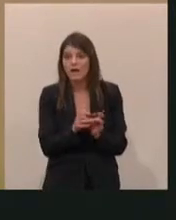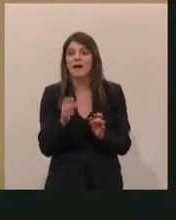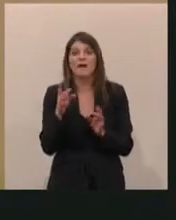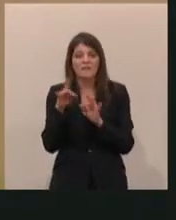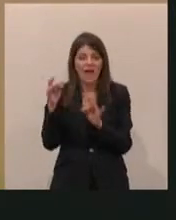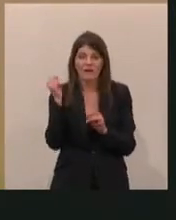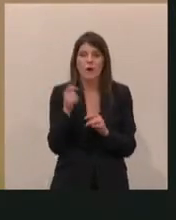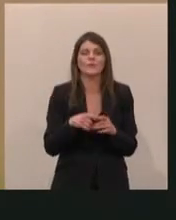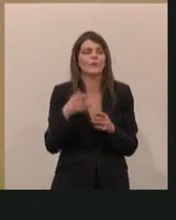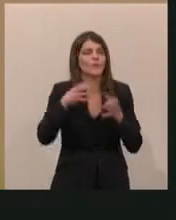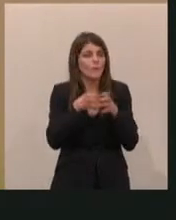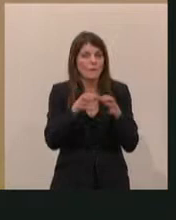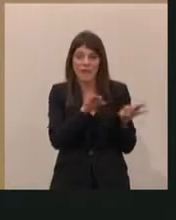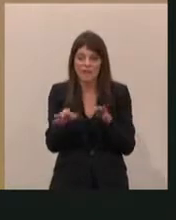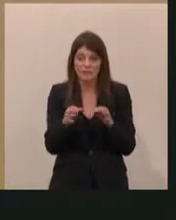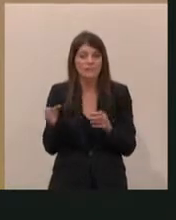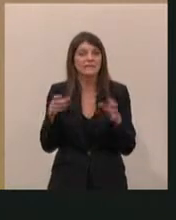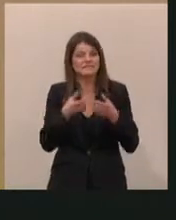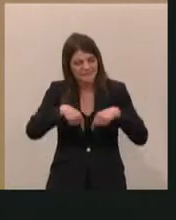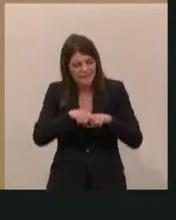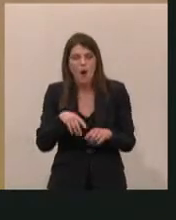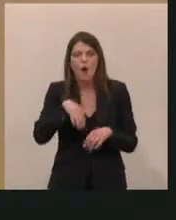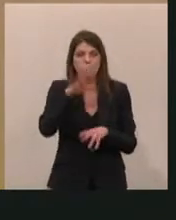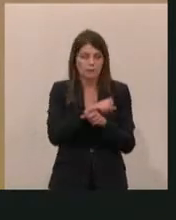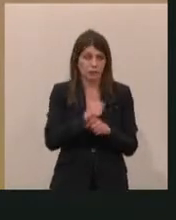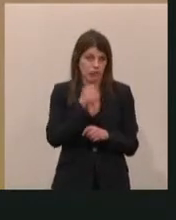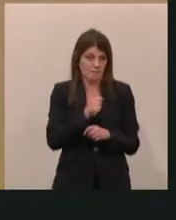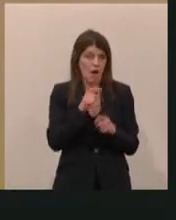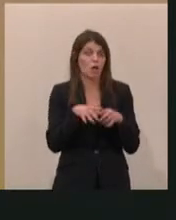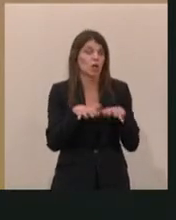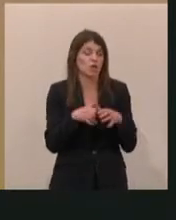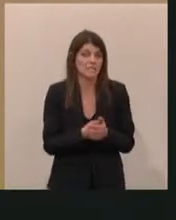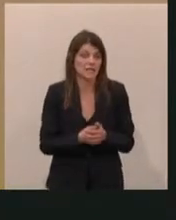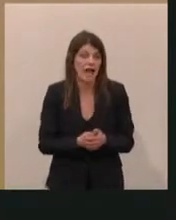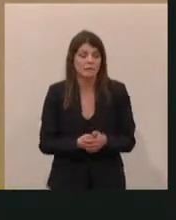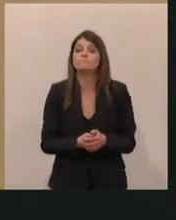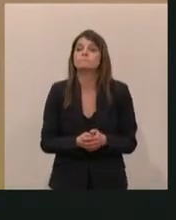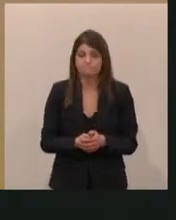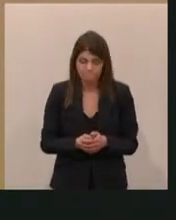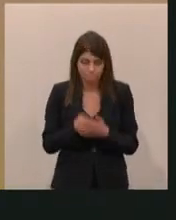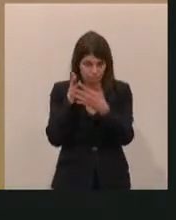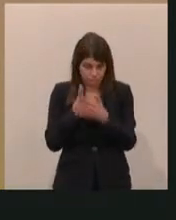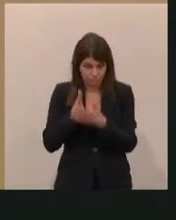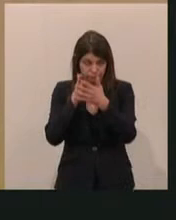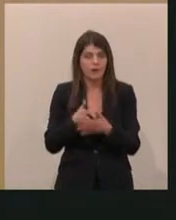Tatortgruppe oder Bereitschaftseinheit Oberösterreich, Steiermark. Und Donnerstag Abnahme in